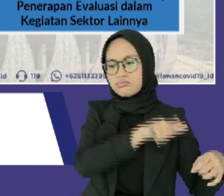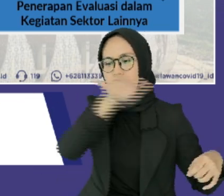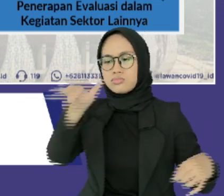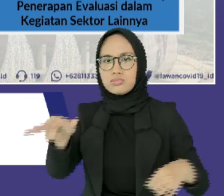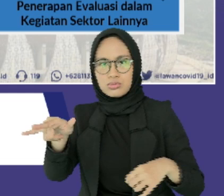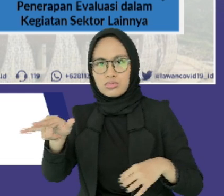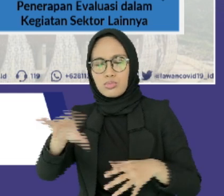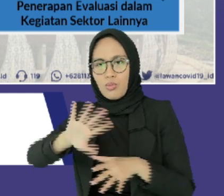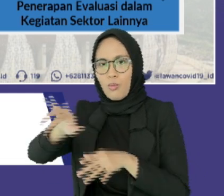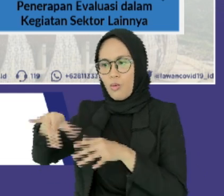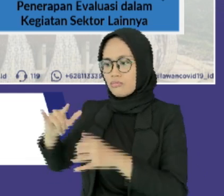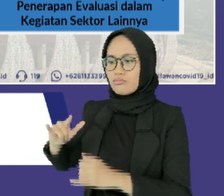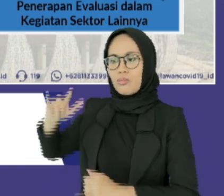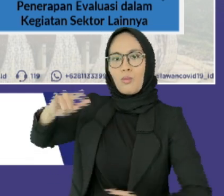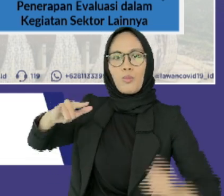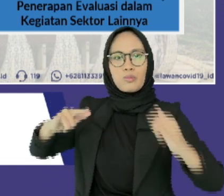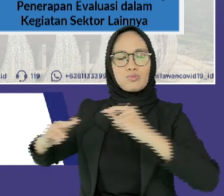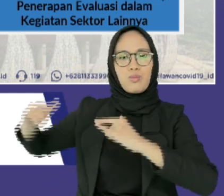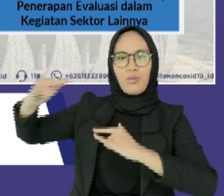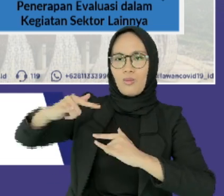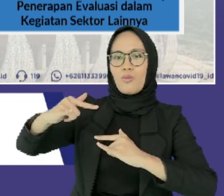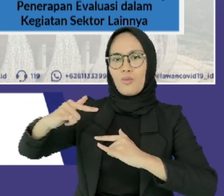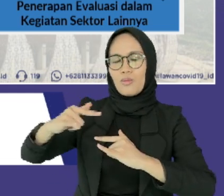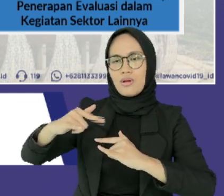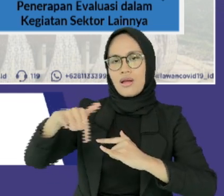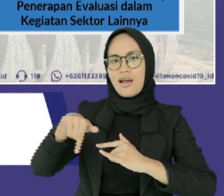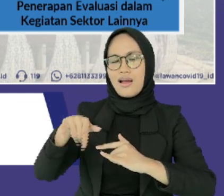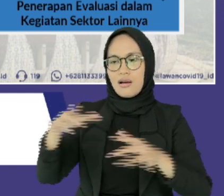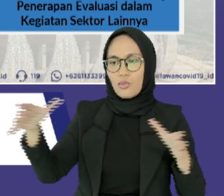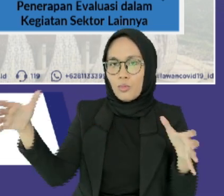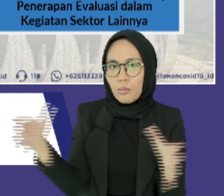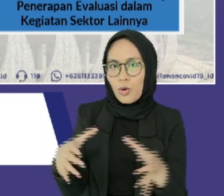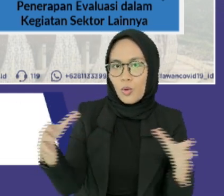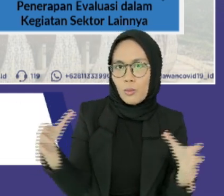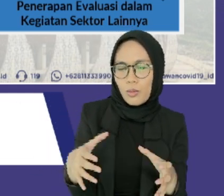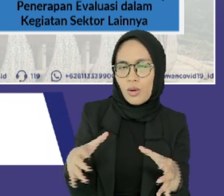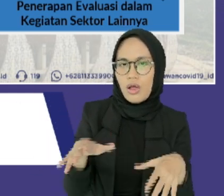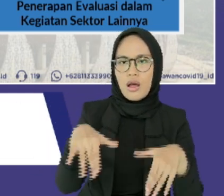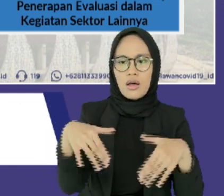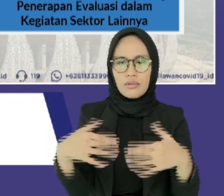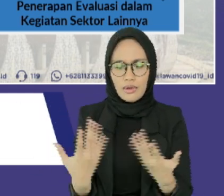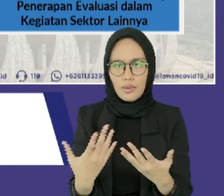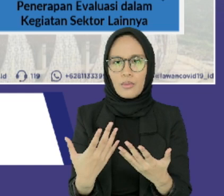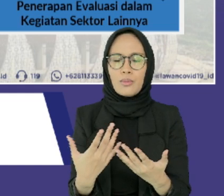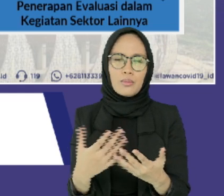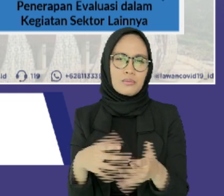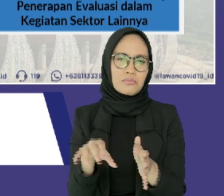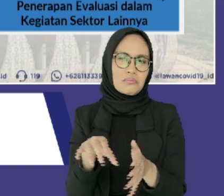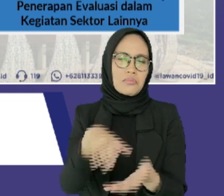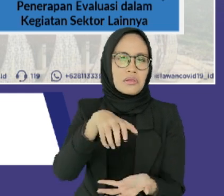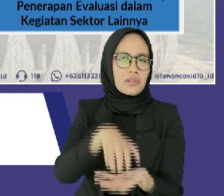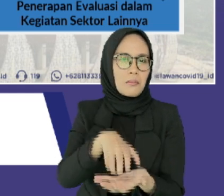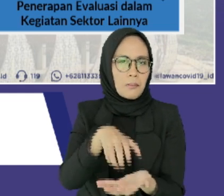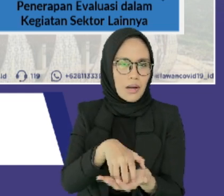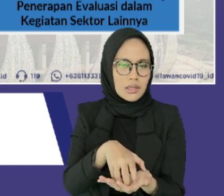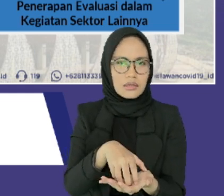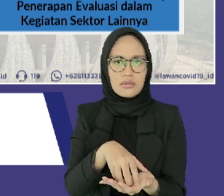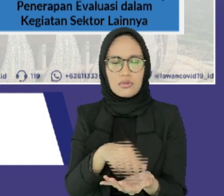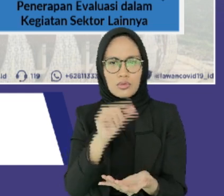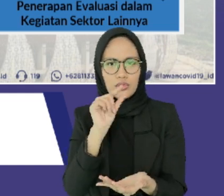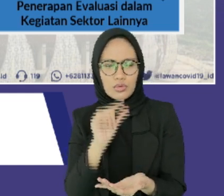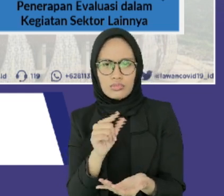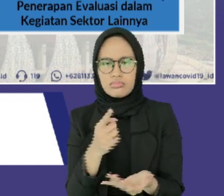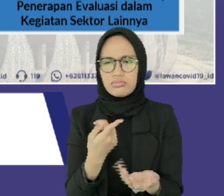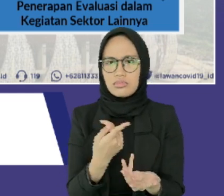kemudian potensi timbul kerumunan serta keterbatasan sarana dan prasarana pendukung penerapan protokol